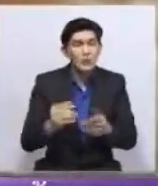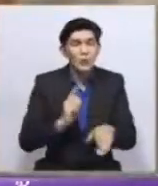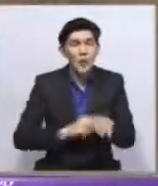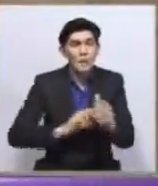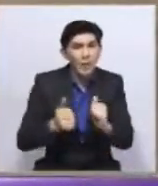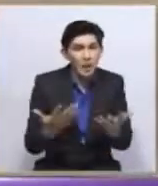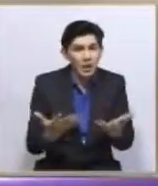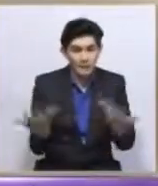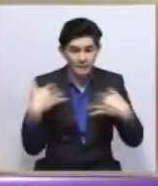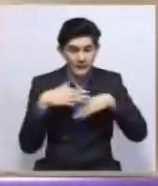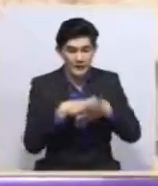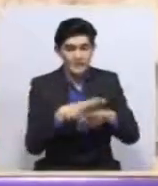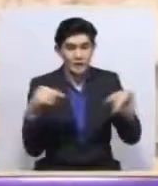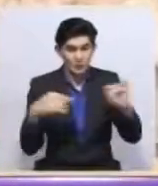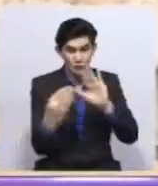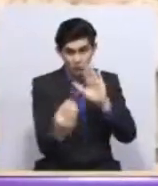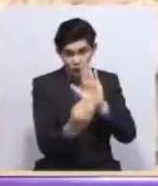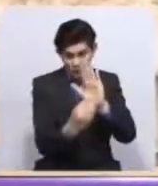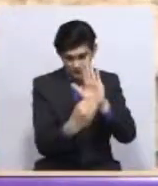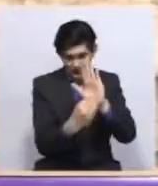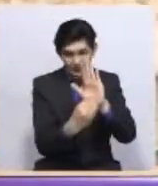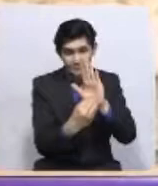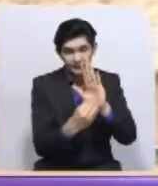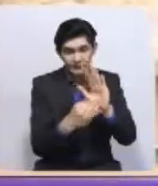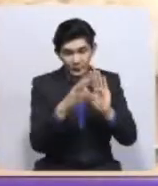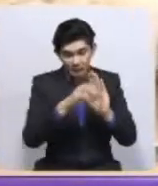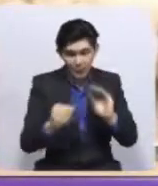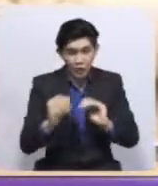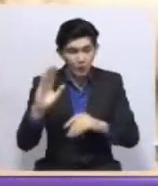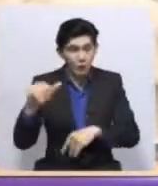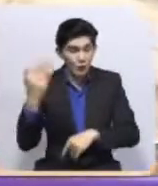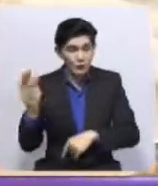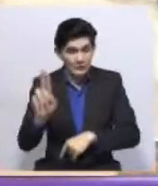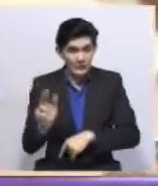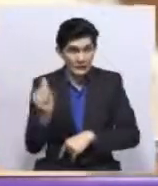ไม่ทันนะคะให้ประสานมายังกรุงเทพมหานครเพื่อนำไปใช้ก่อนได้ค่ะ